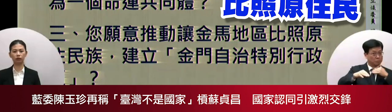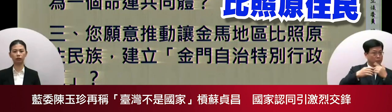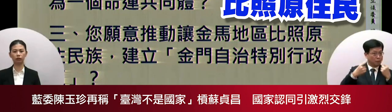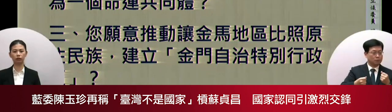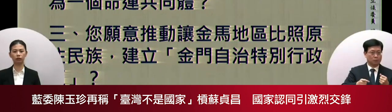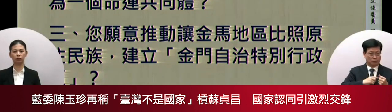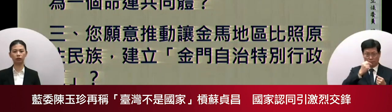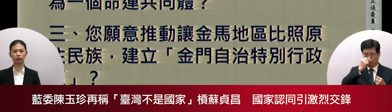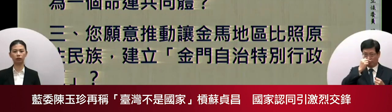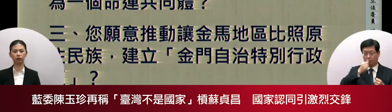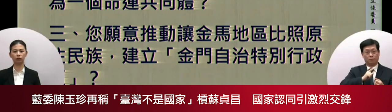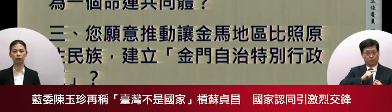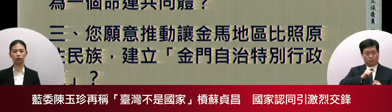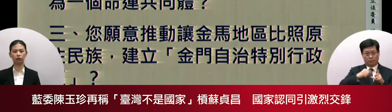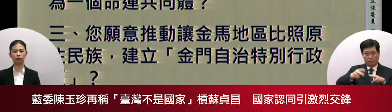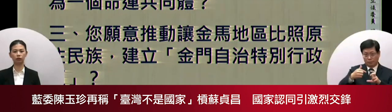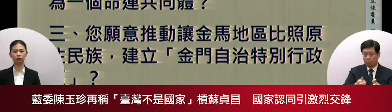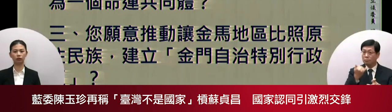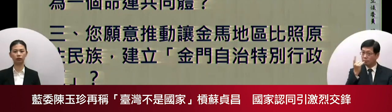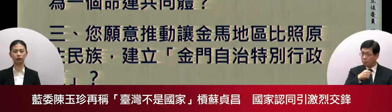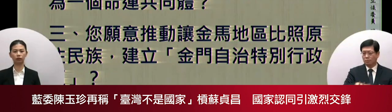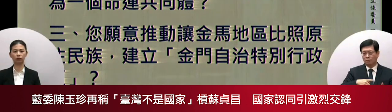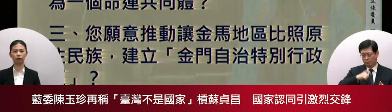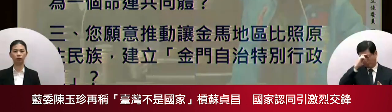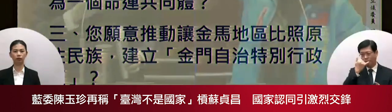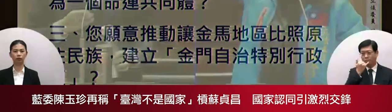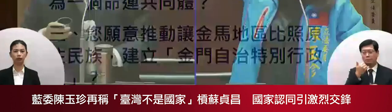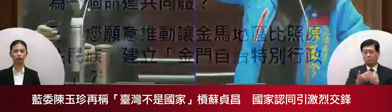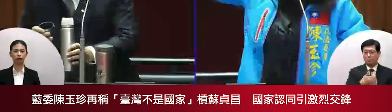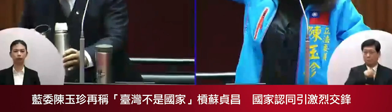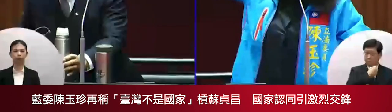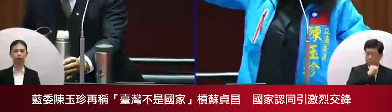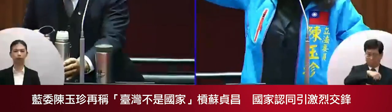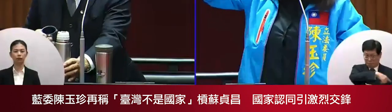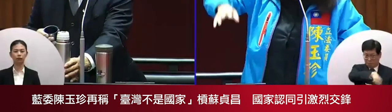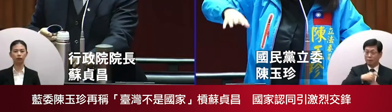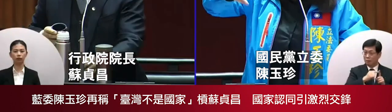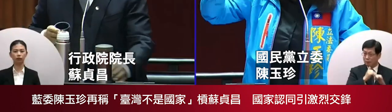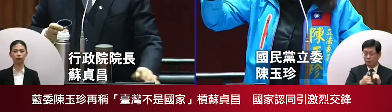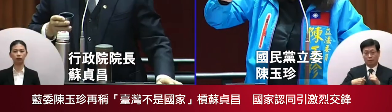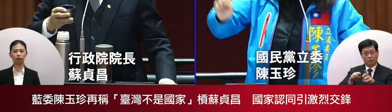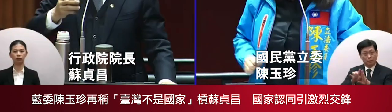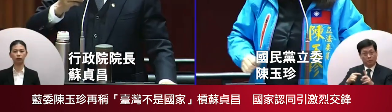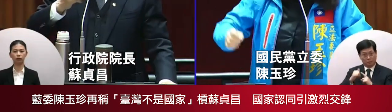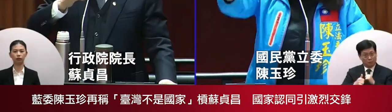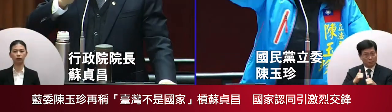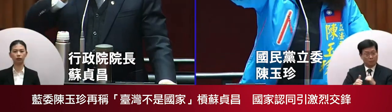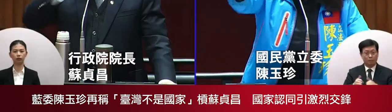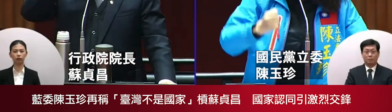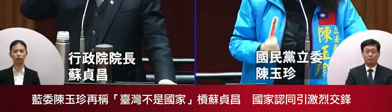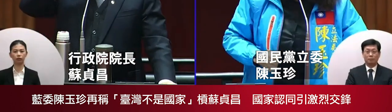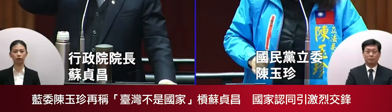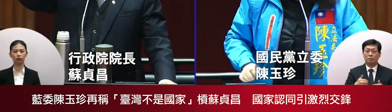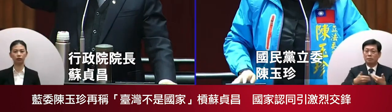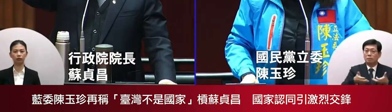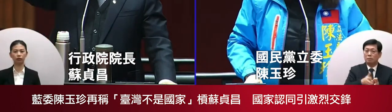自治特别行政区，这个是我们。我觉得让尽量让台湾这边台湾的人民跟金门人民有不同的这个那